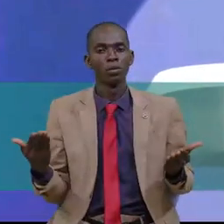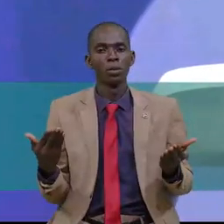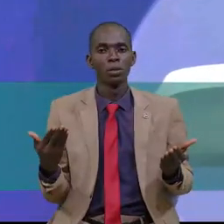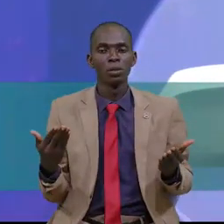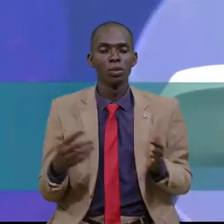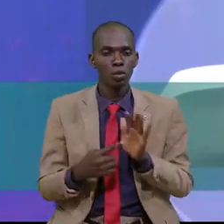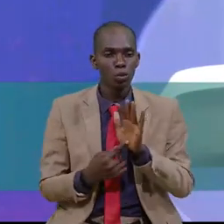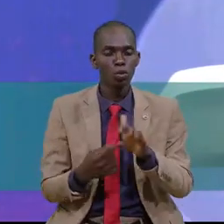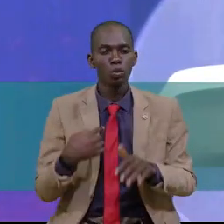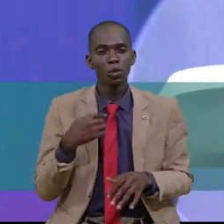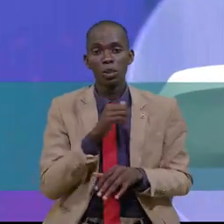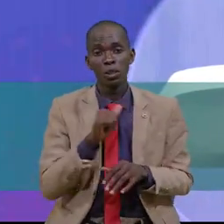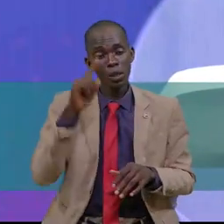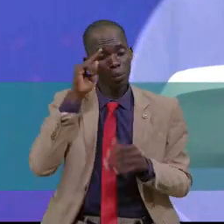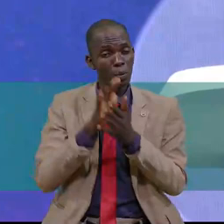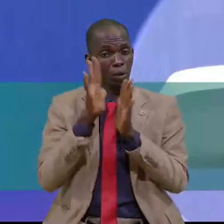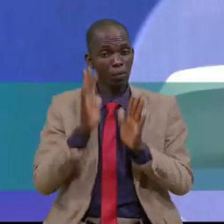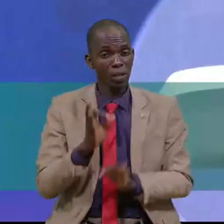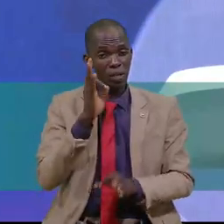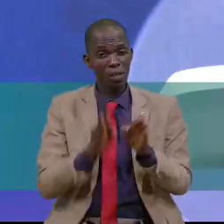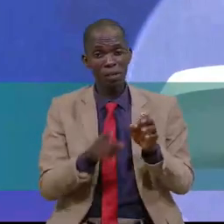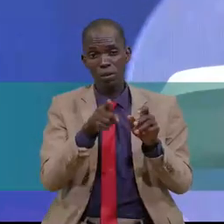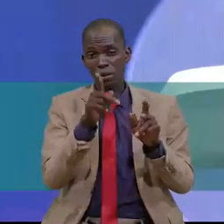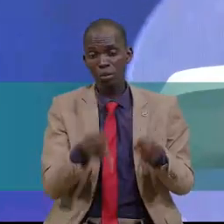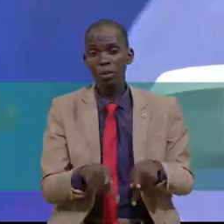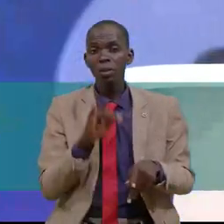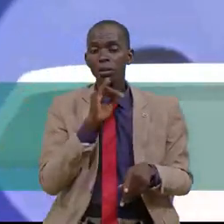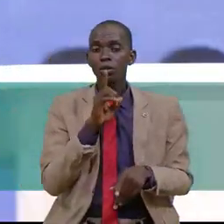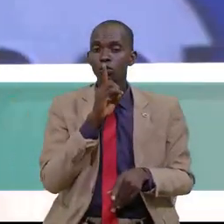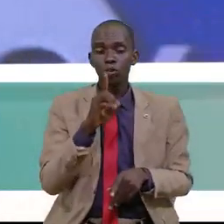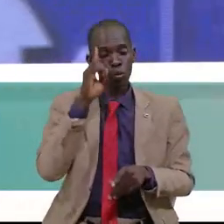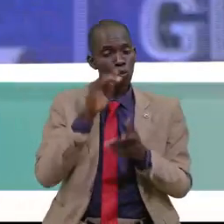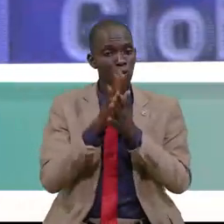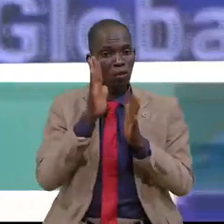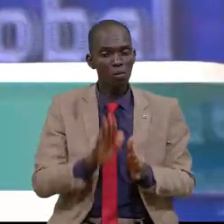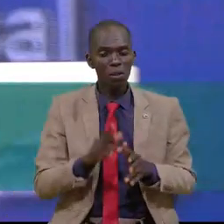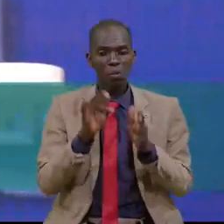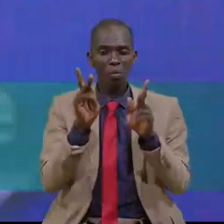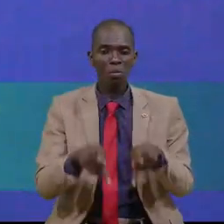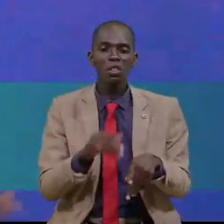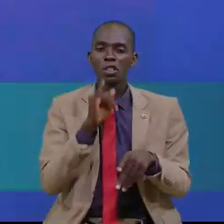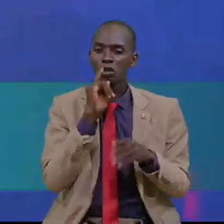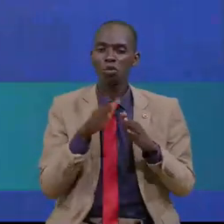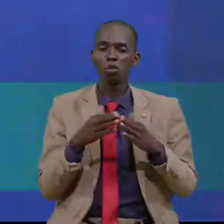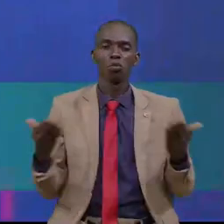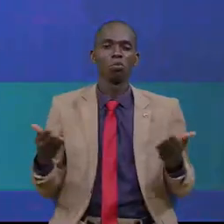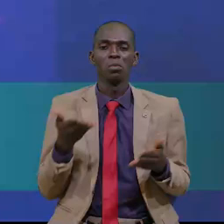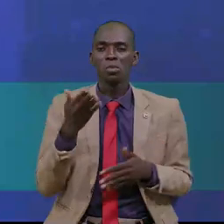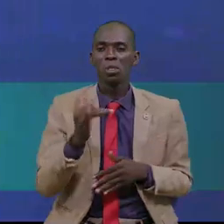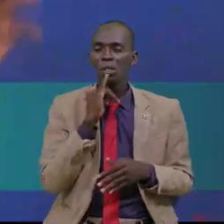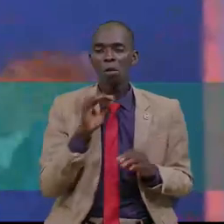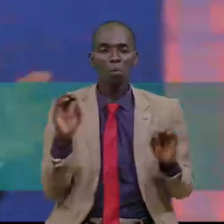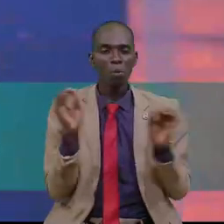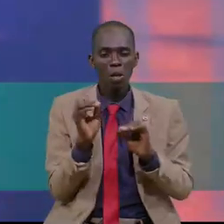ouverts. Montrez-moi un croyant. S'il est un vrai croyant, il est ouvert. Il n'y a rien de caché. Il n'y a